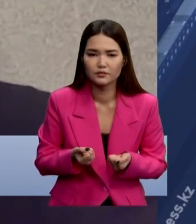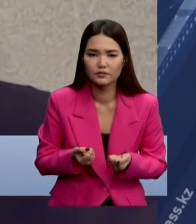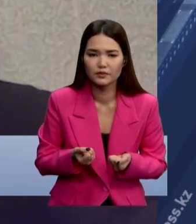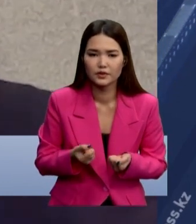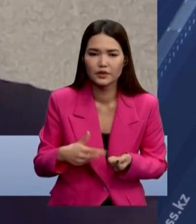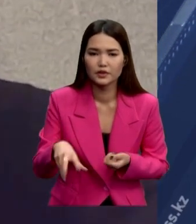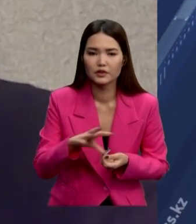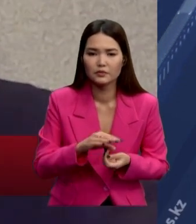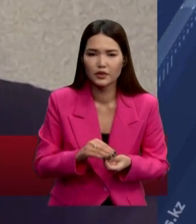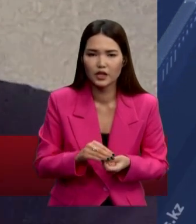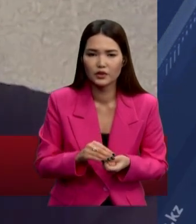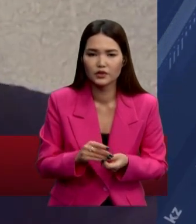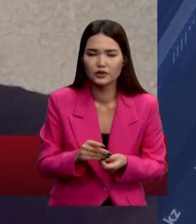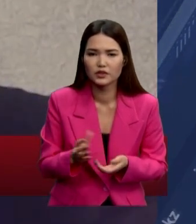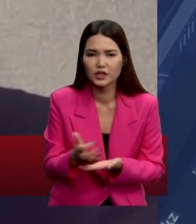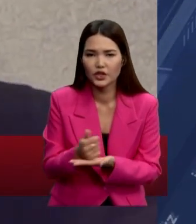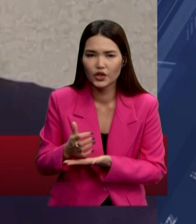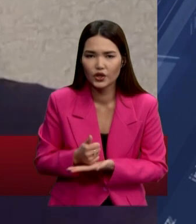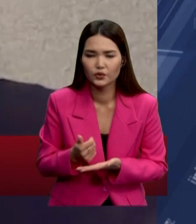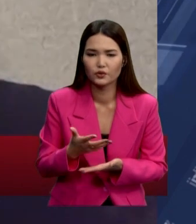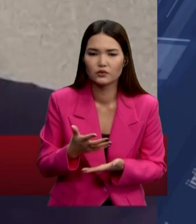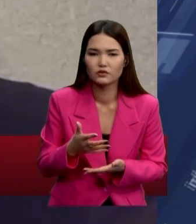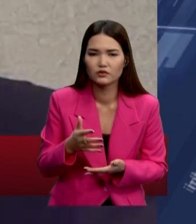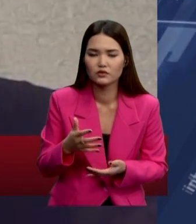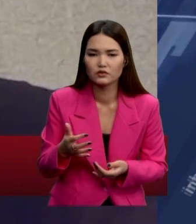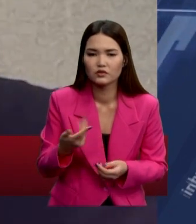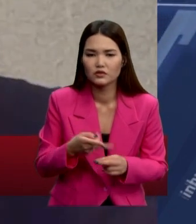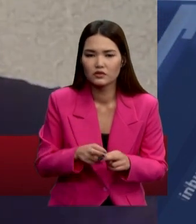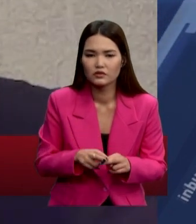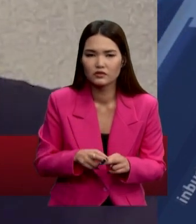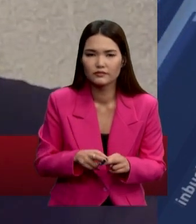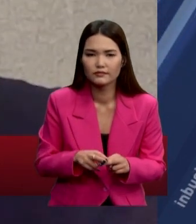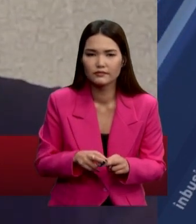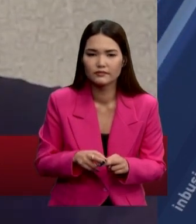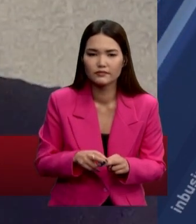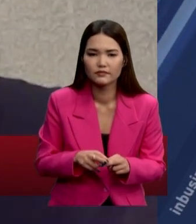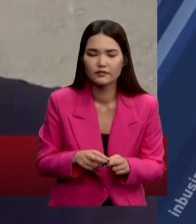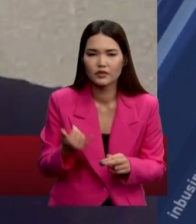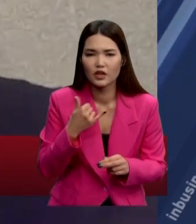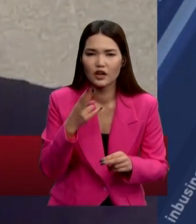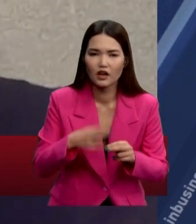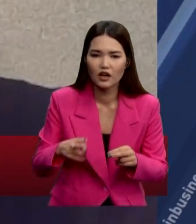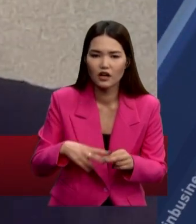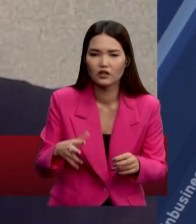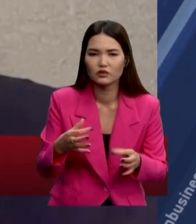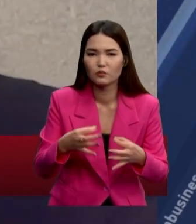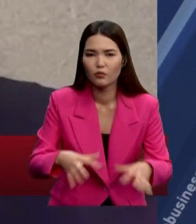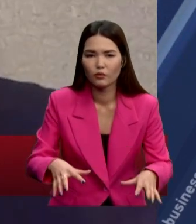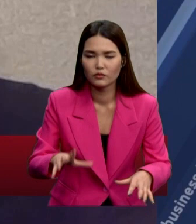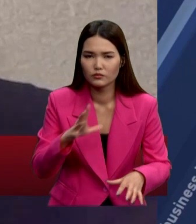мал, тауық, жаңағы құстың бәрі қорада болғаннан кейін күндіз ара тұра бос жіберем.